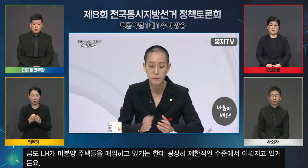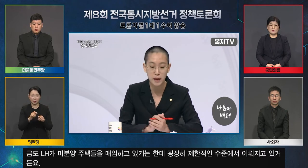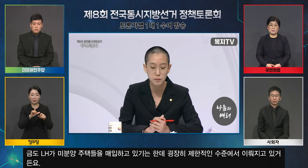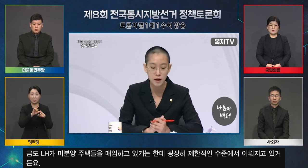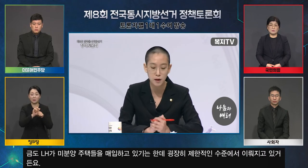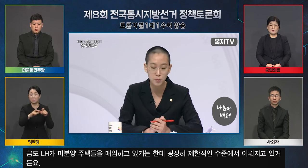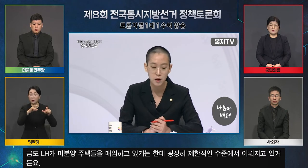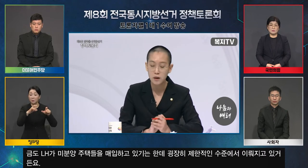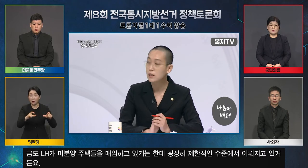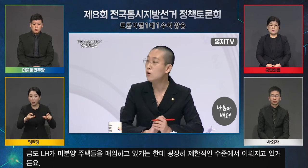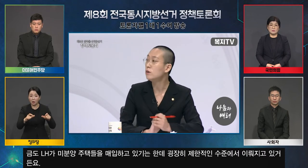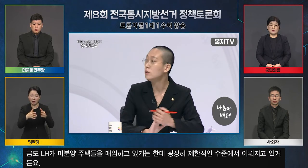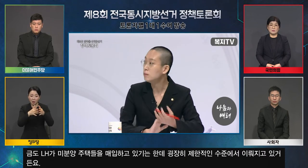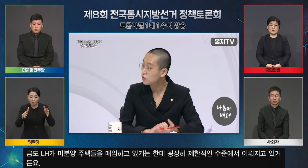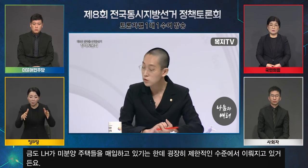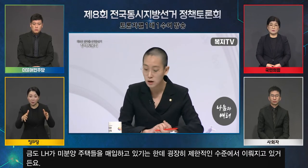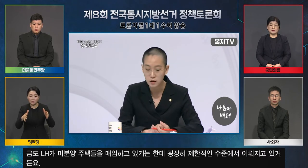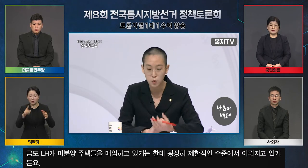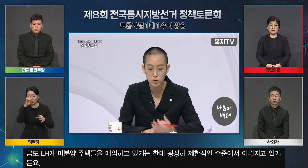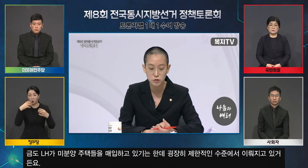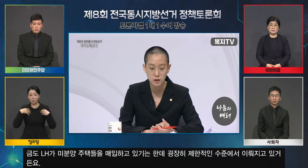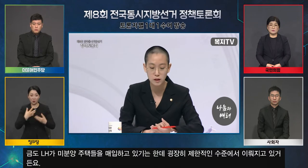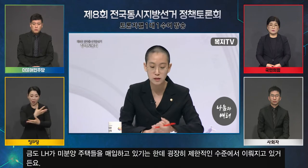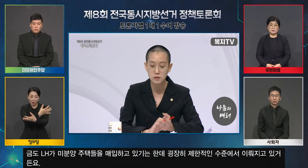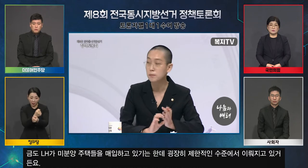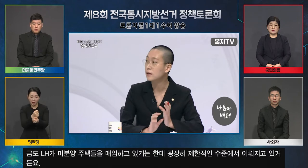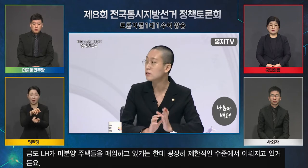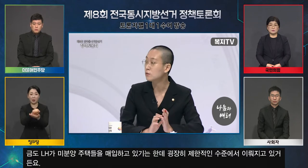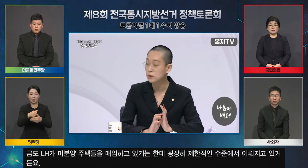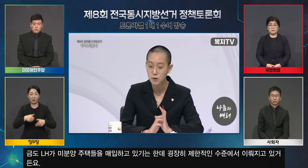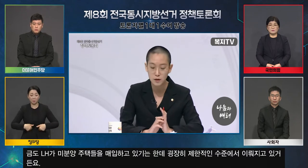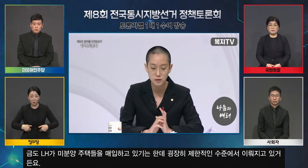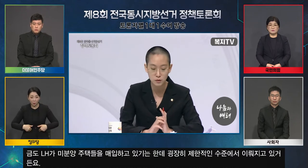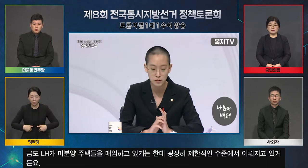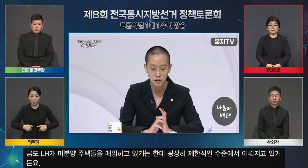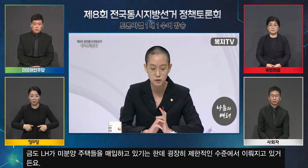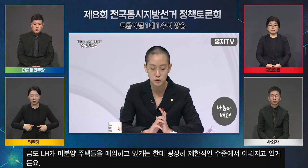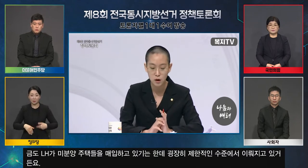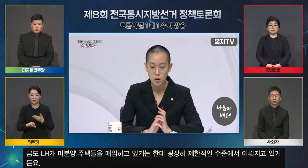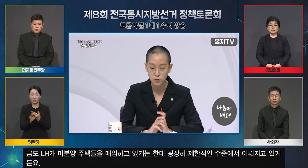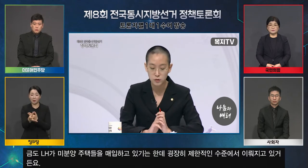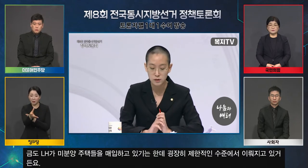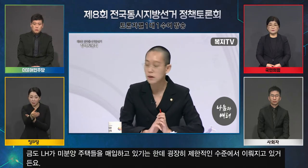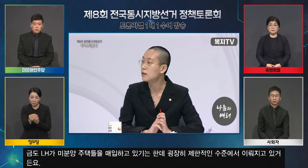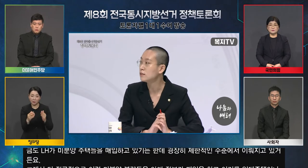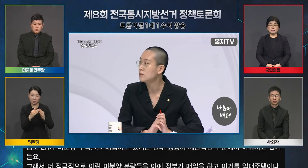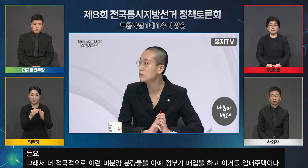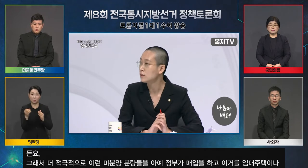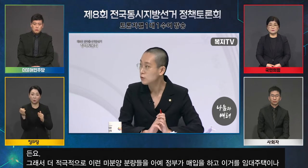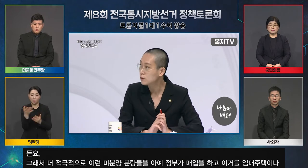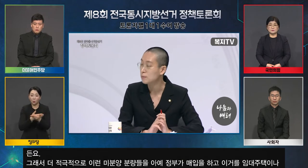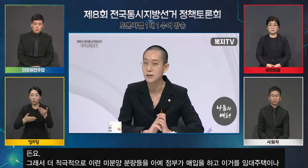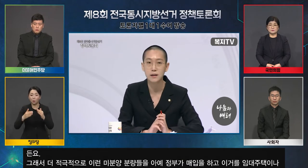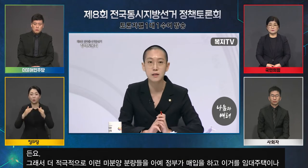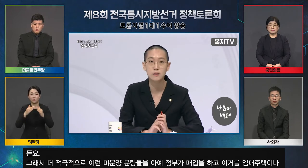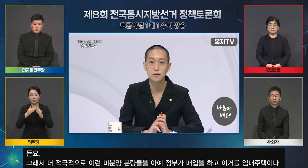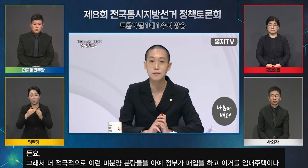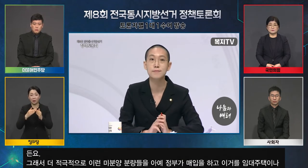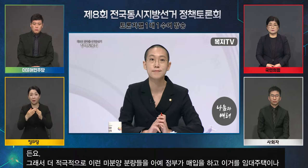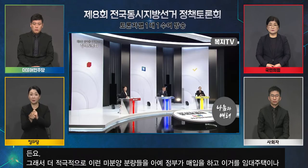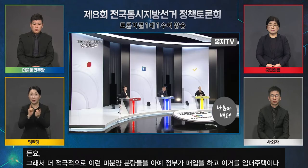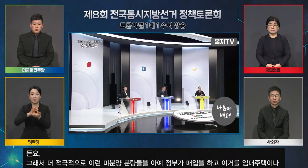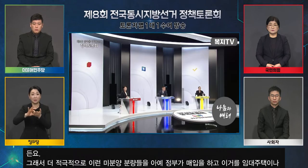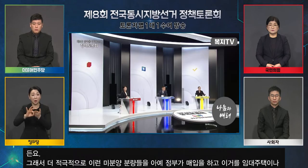아예 정부가 매입을 하고 이거를 임대주택이나 공유주택 같은 방식으로 사용하는 것에 대해서는 어떻게 생각하시는지 궁금합니다.